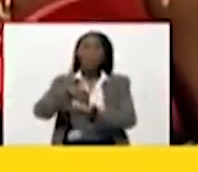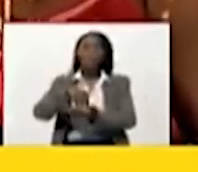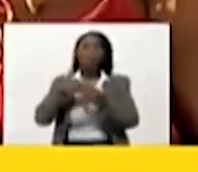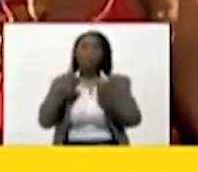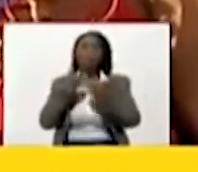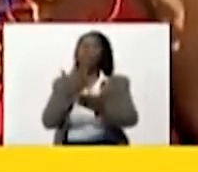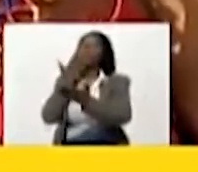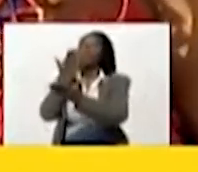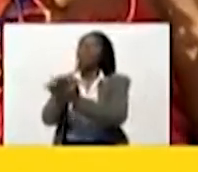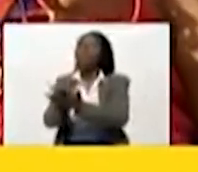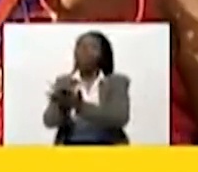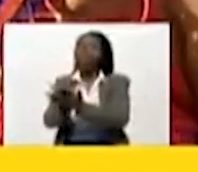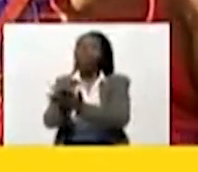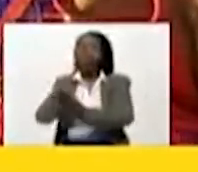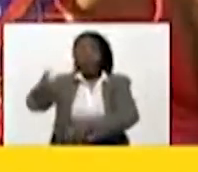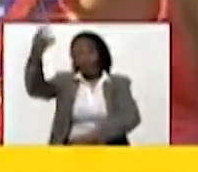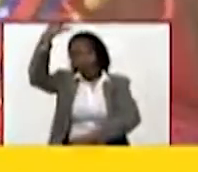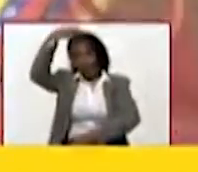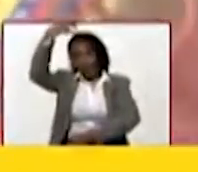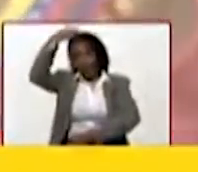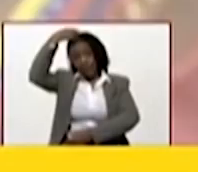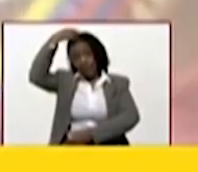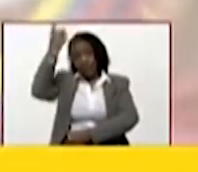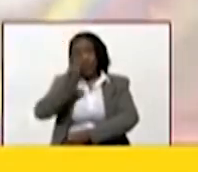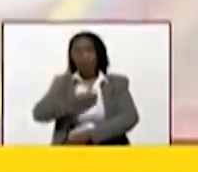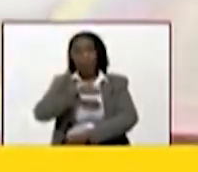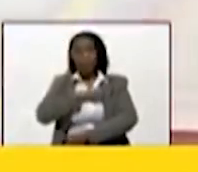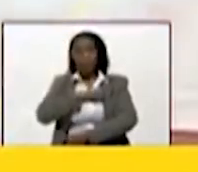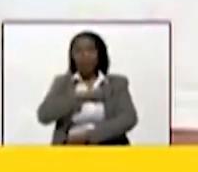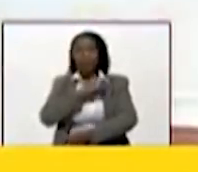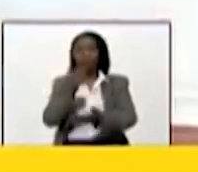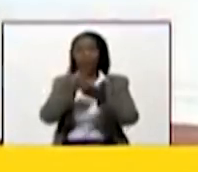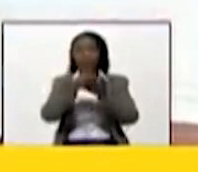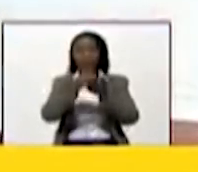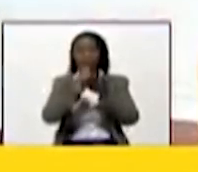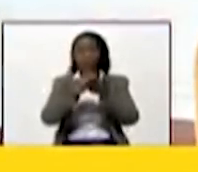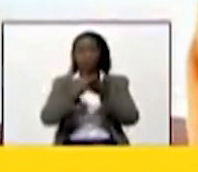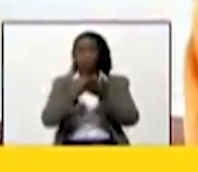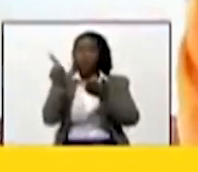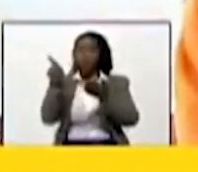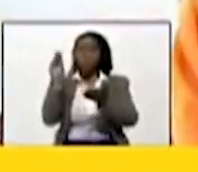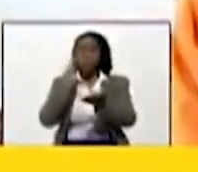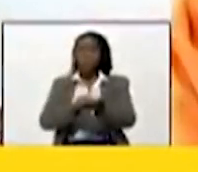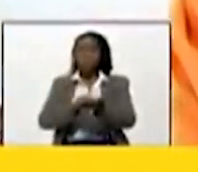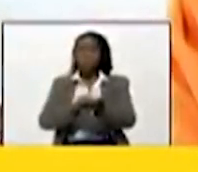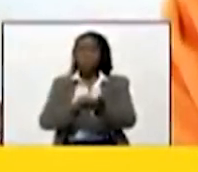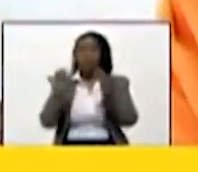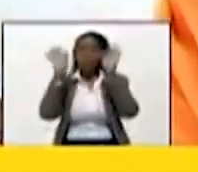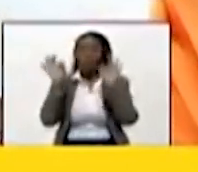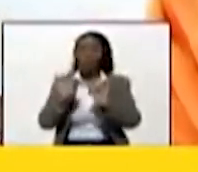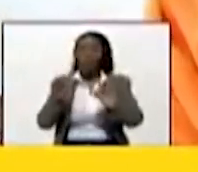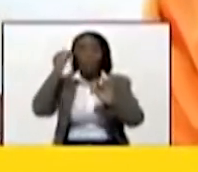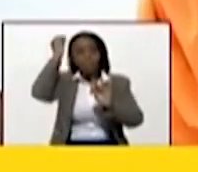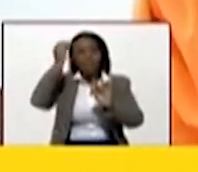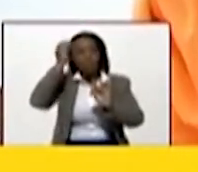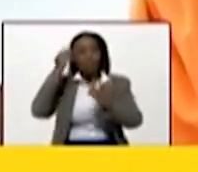Մադուրոն ասել է, թե նամակով դիմում է Իսպանիայի թագավոր Ֆելիպեին և խնդրում է հոկտեմբերի 12-ը չնշել որպես տոն։